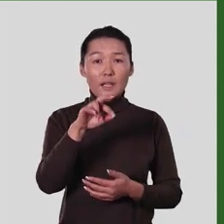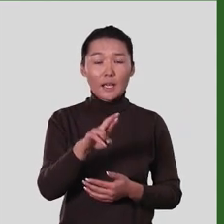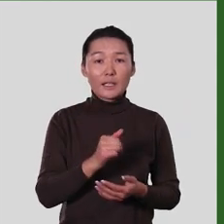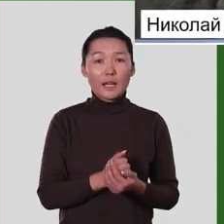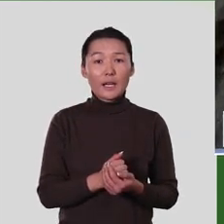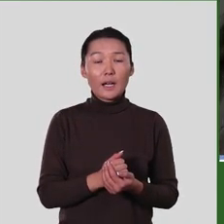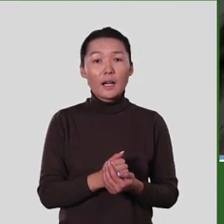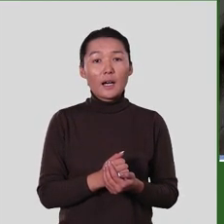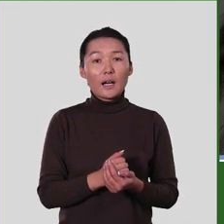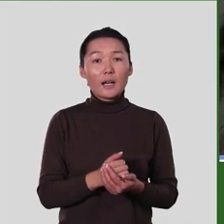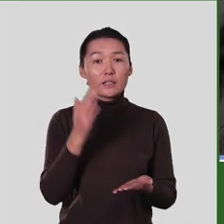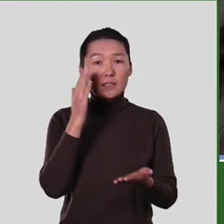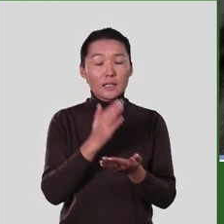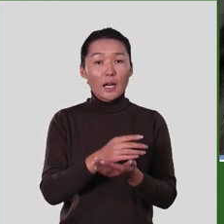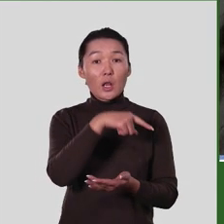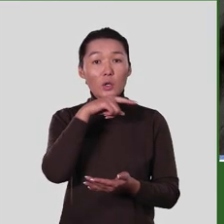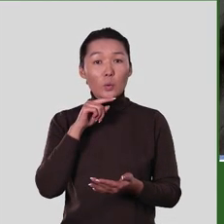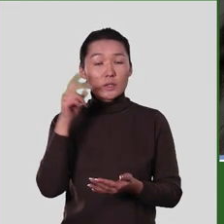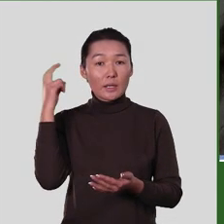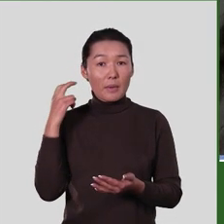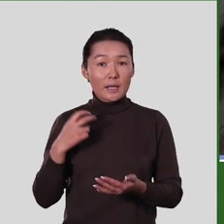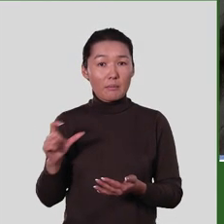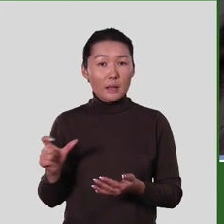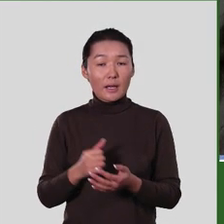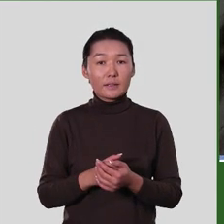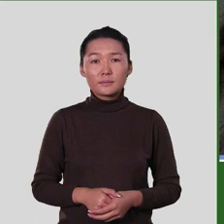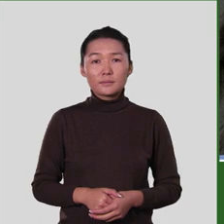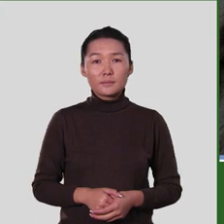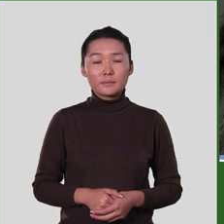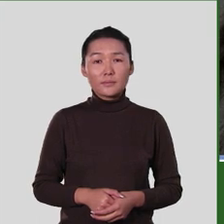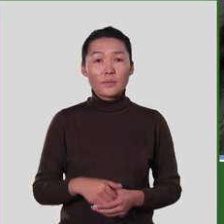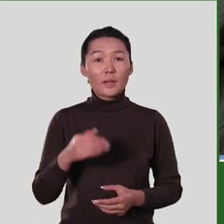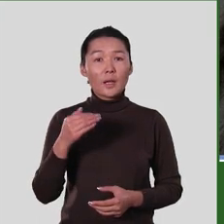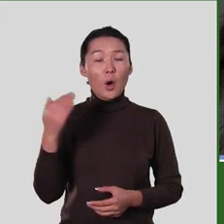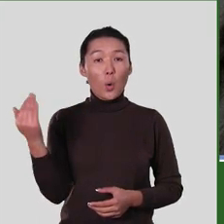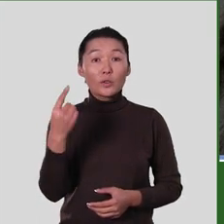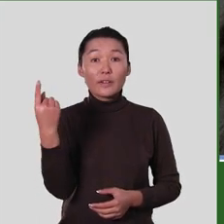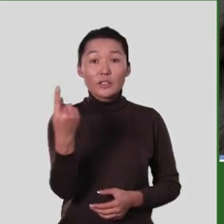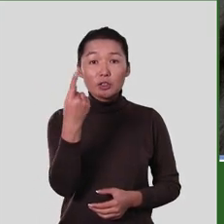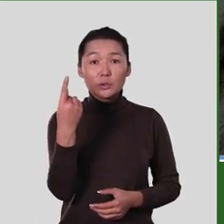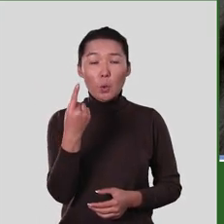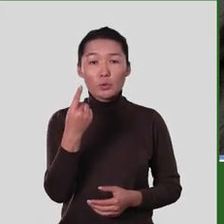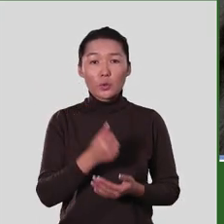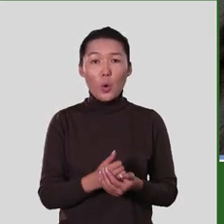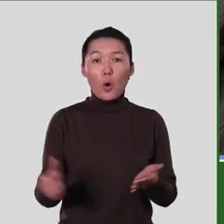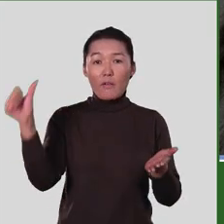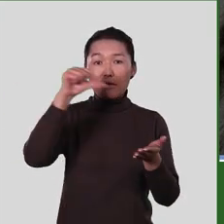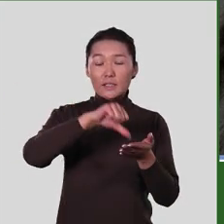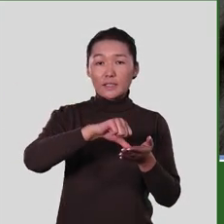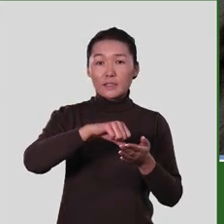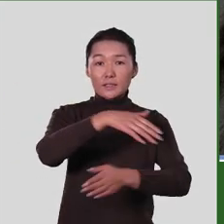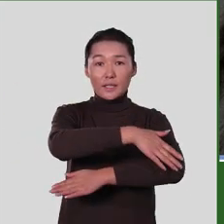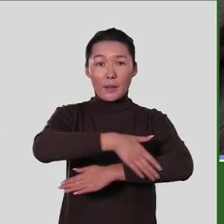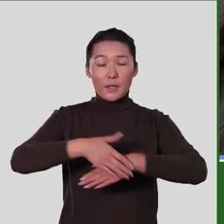русский мореплаватель Николай Николаевич Миклуха-Маклай. Он в одиночку высадился на диком